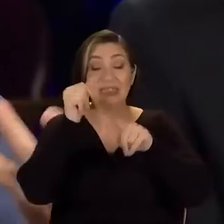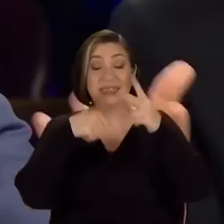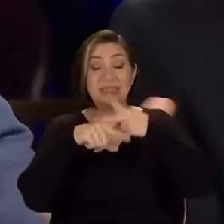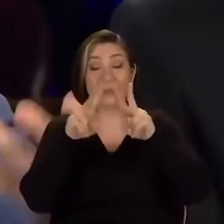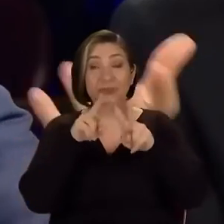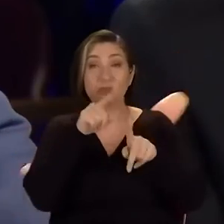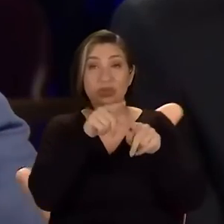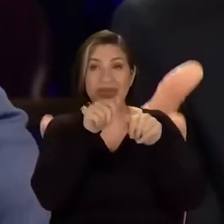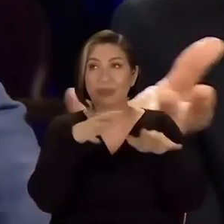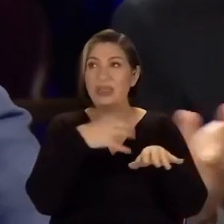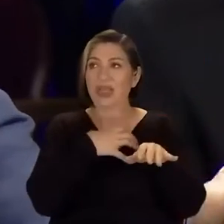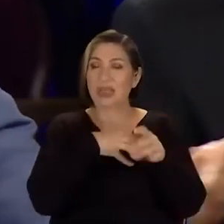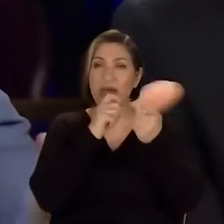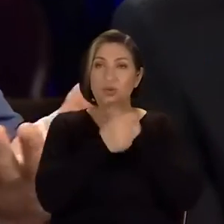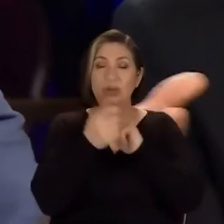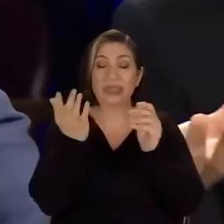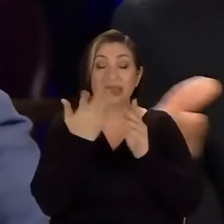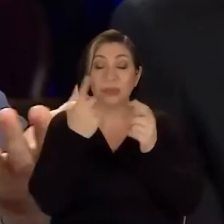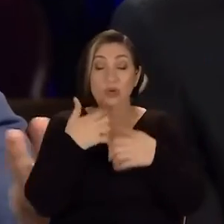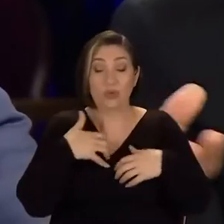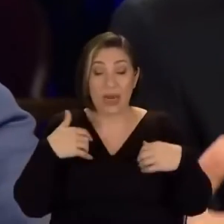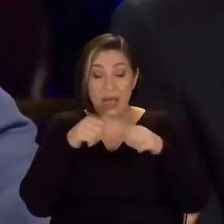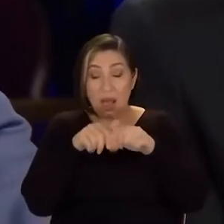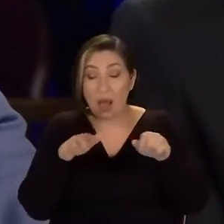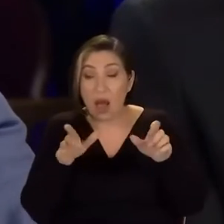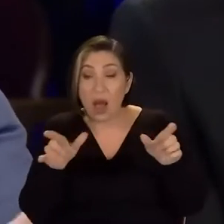gelir şeyleri falan, bu tartışmalar var. Yani nasıl bir güvenlik ağı